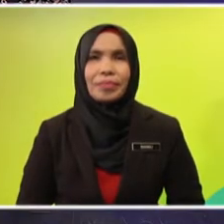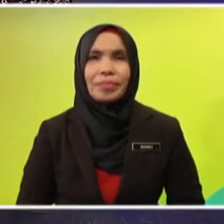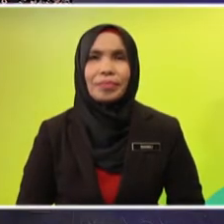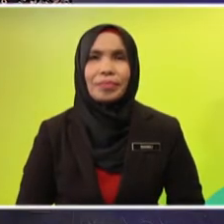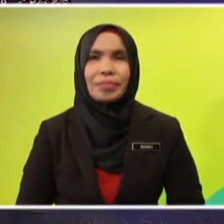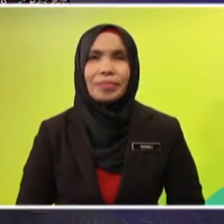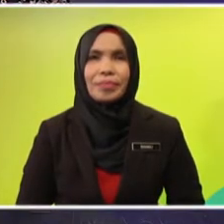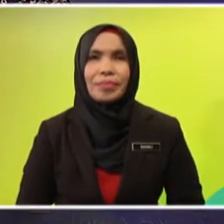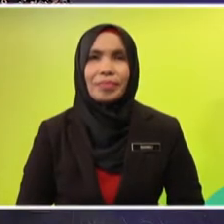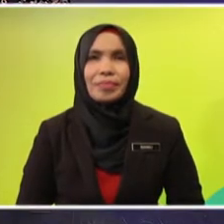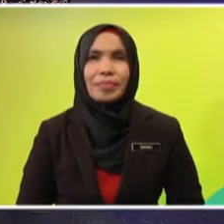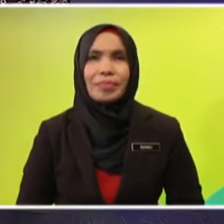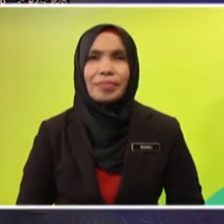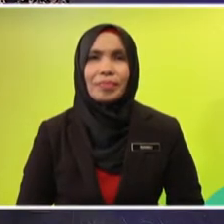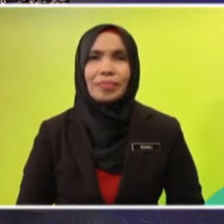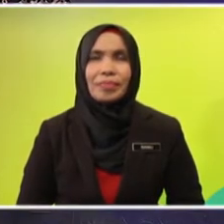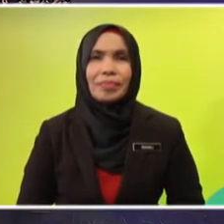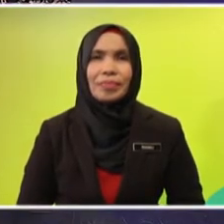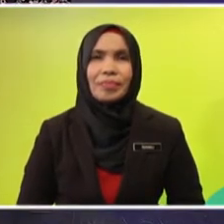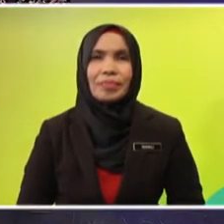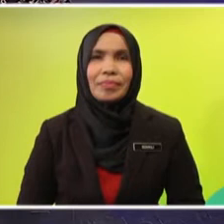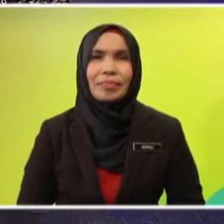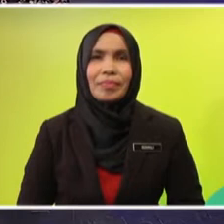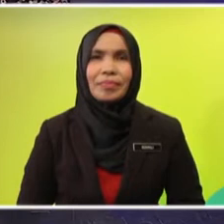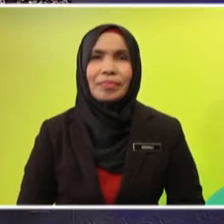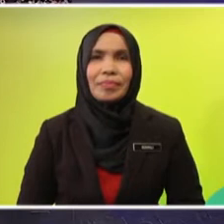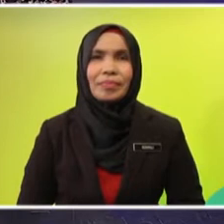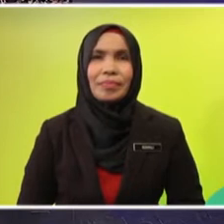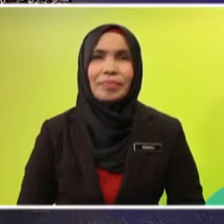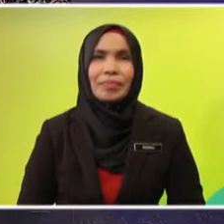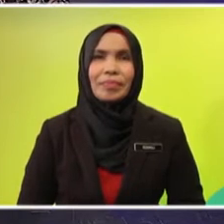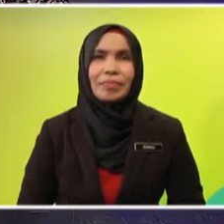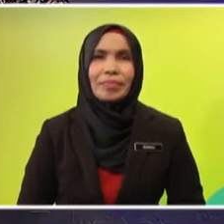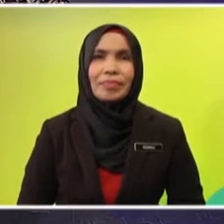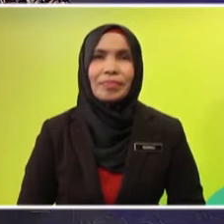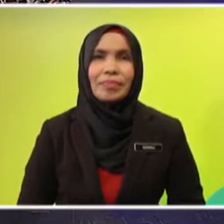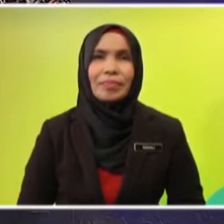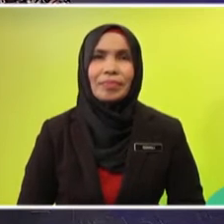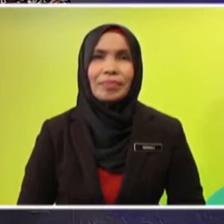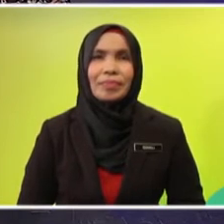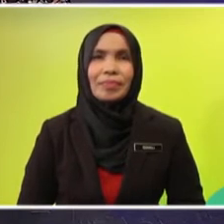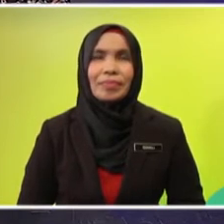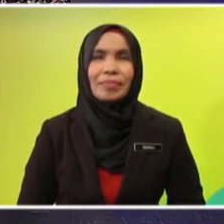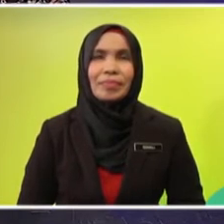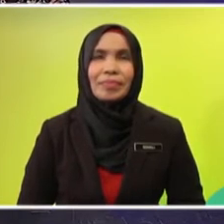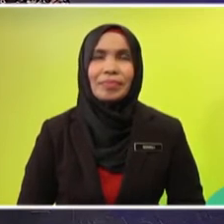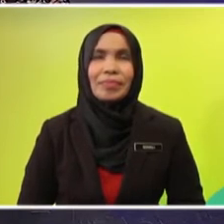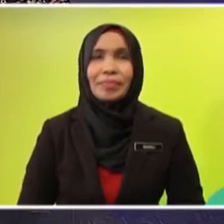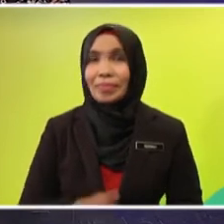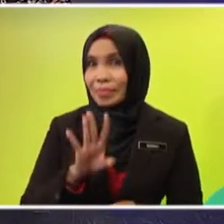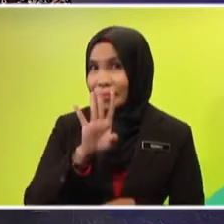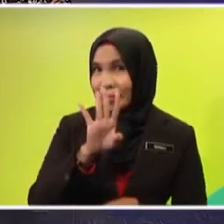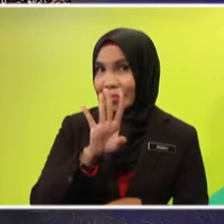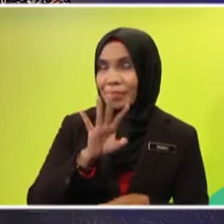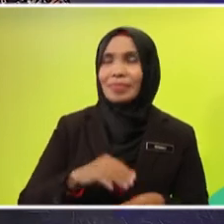terus memasukkan Lagi lembur Lim Hai nomor Hai sombong empek Ah iya betul